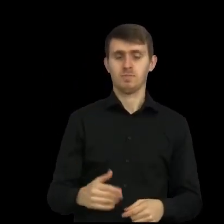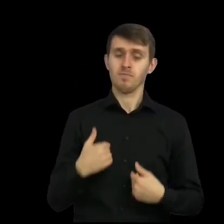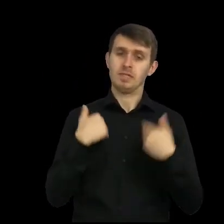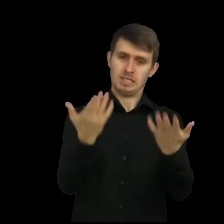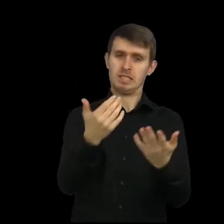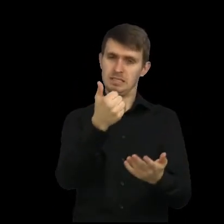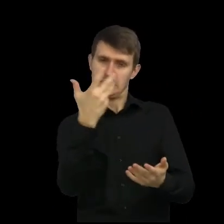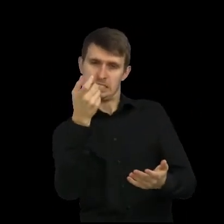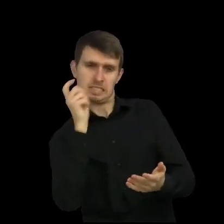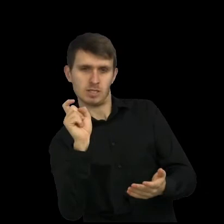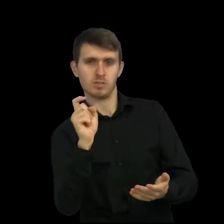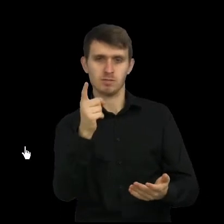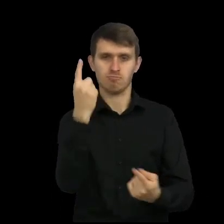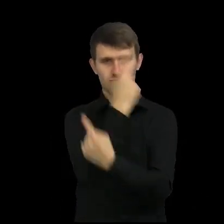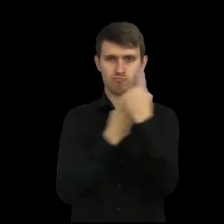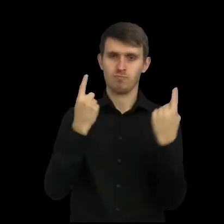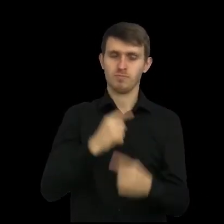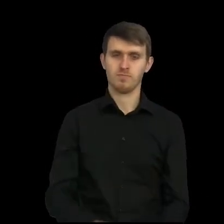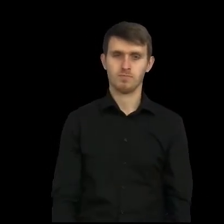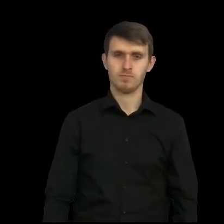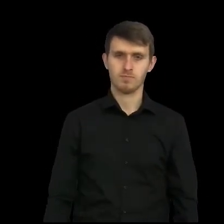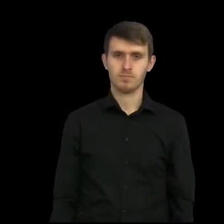Dam Wam kilka sekund na zastanowienie.